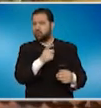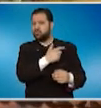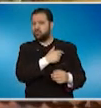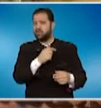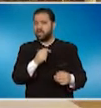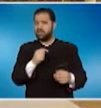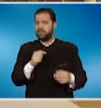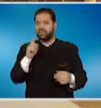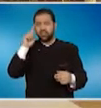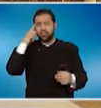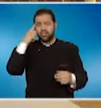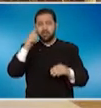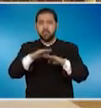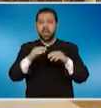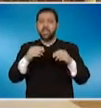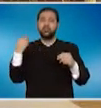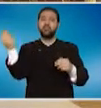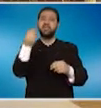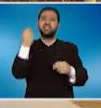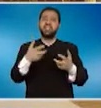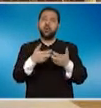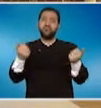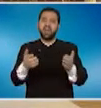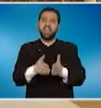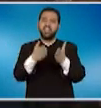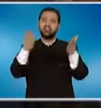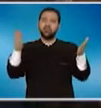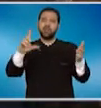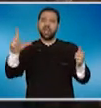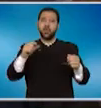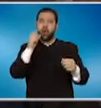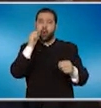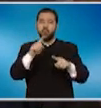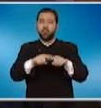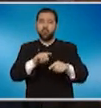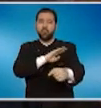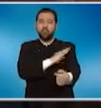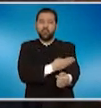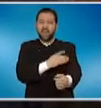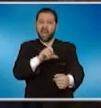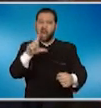că în absența descoperirii Lui, omul cu puterile sale naturale sau cu